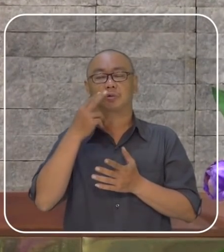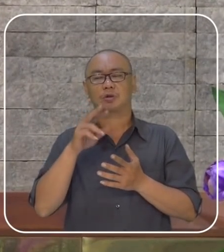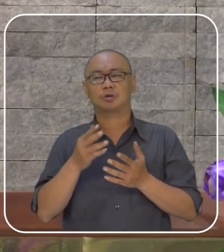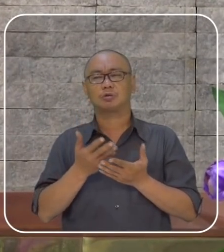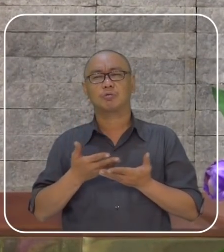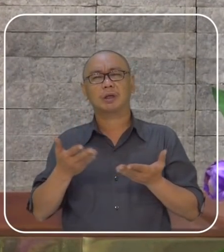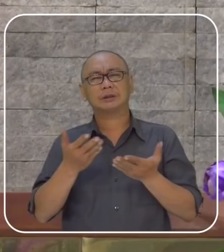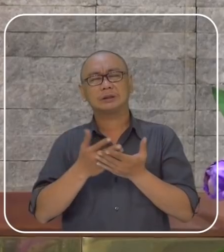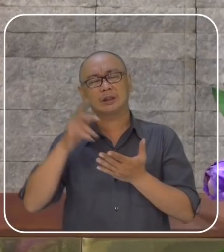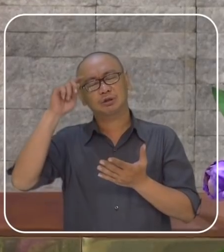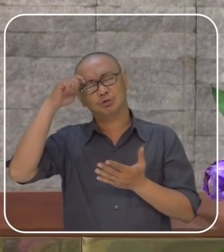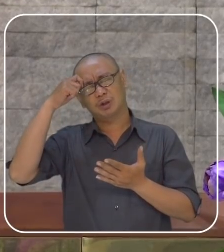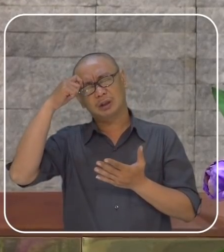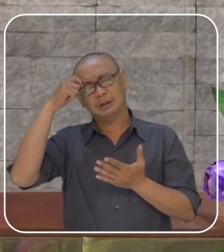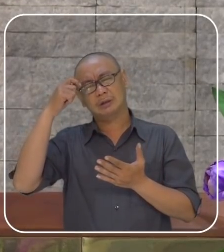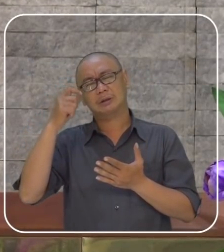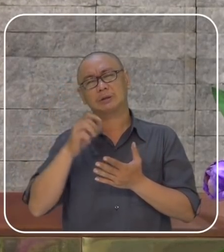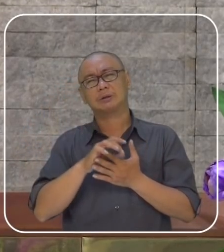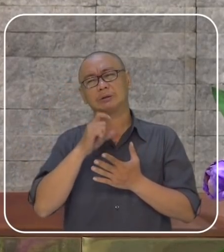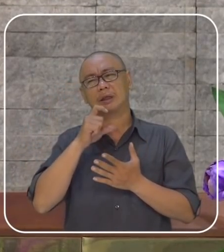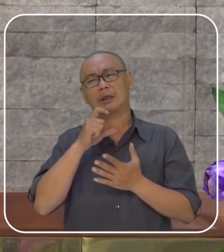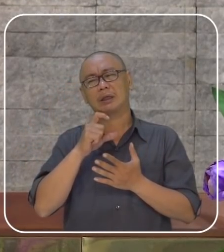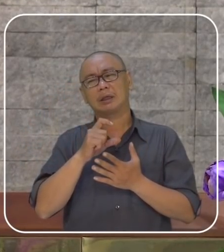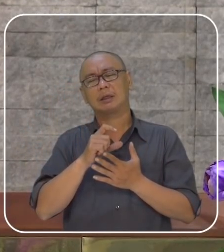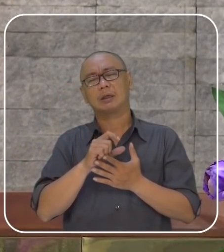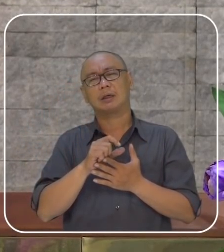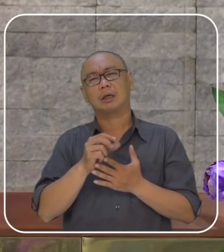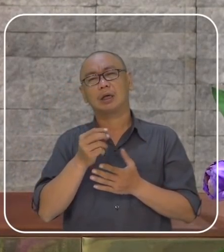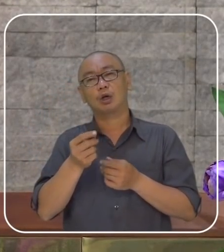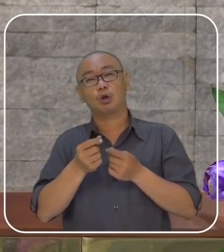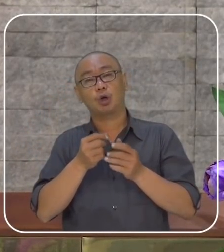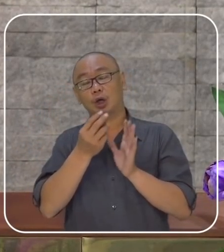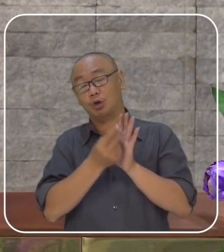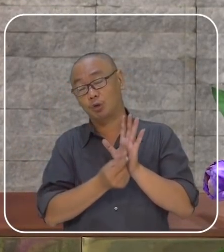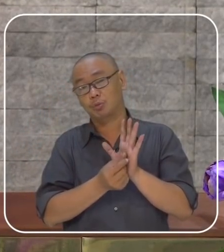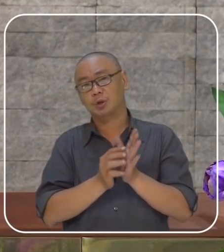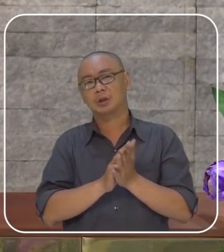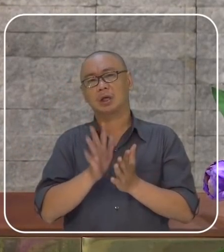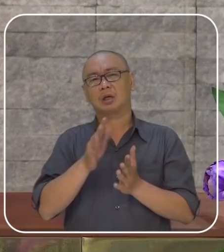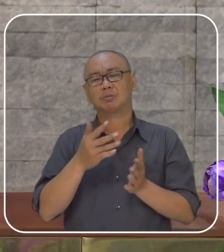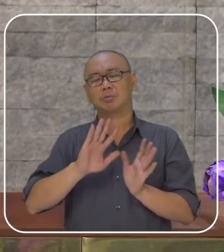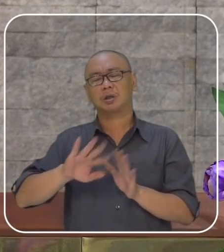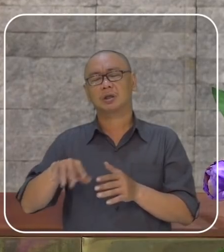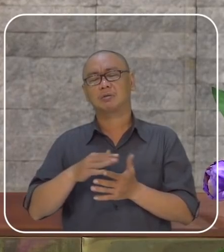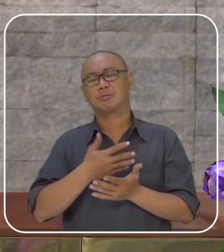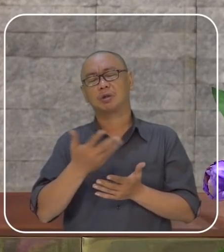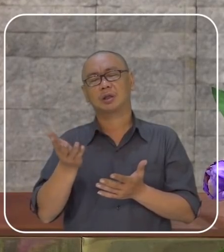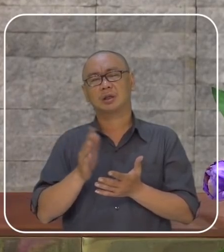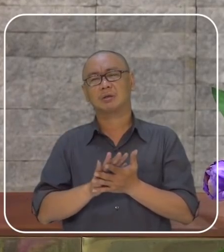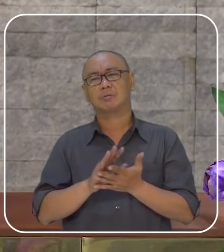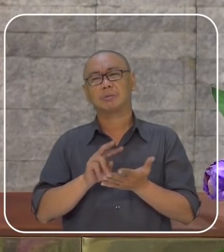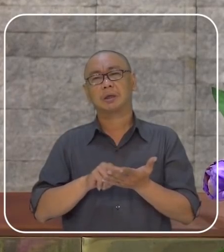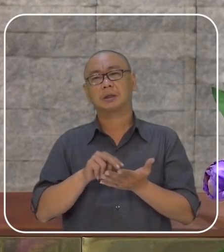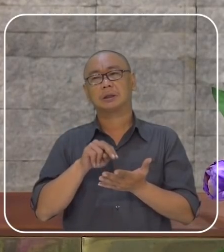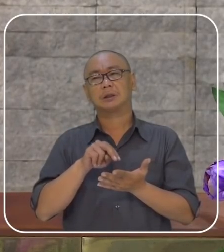yang sulit secara ekonomi oleh karena pandemi yang ada. Jangan biarkan mereka berada di dalam kesendirian